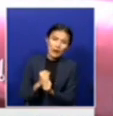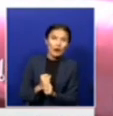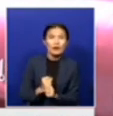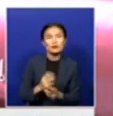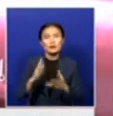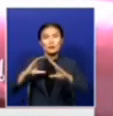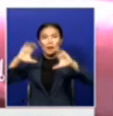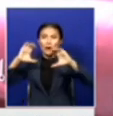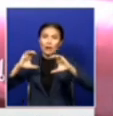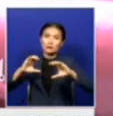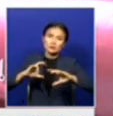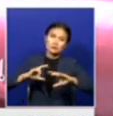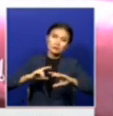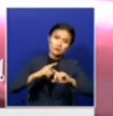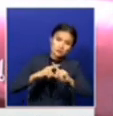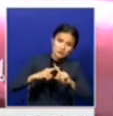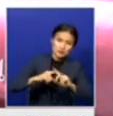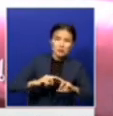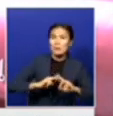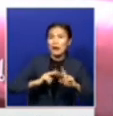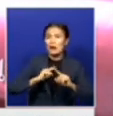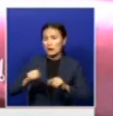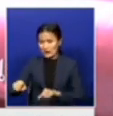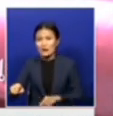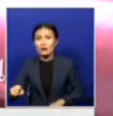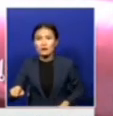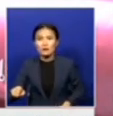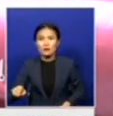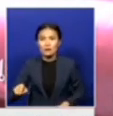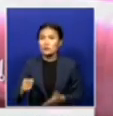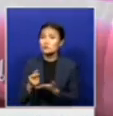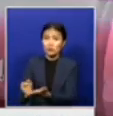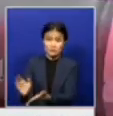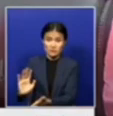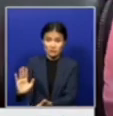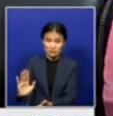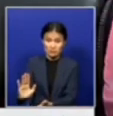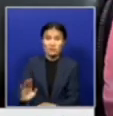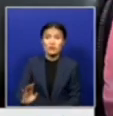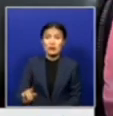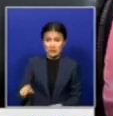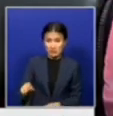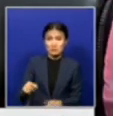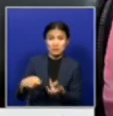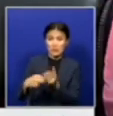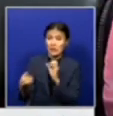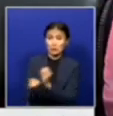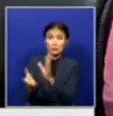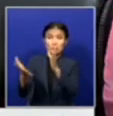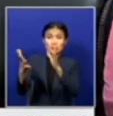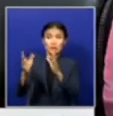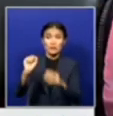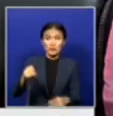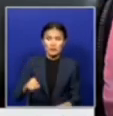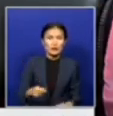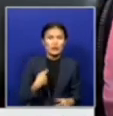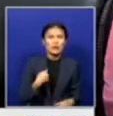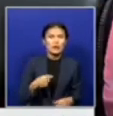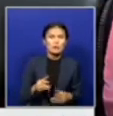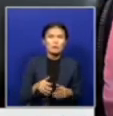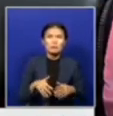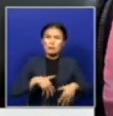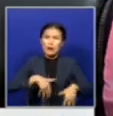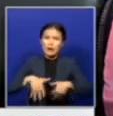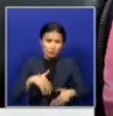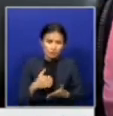าทะเบียนบ้านเอาบัตรประชาชนไปรับเงินที่ธนาคารเลยเพราะธนาคารนั้นก็จะได้มีโอกาสนะครับทำหน้าที่เป็นเอ